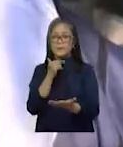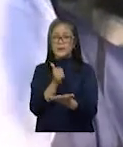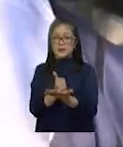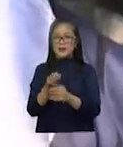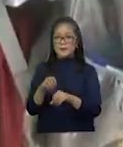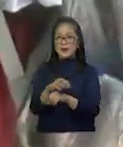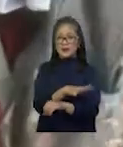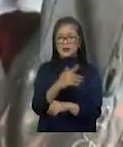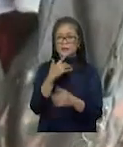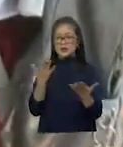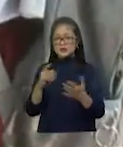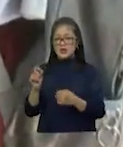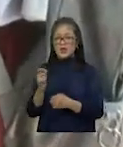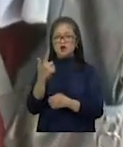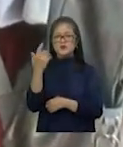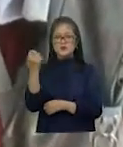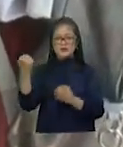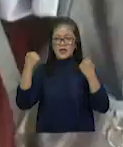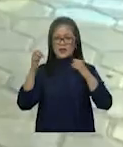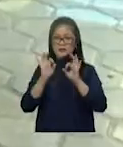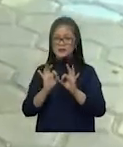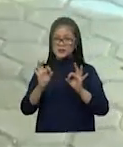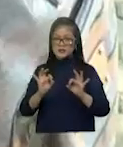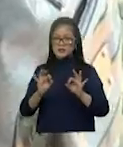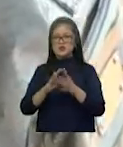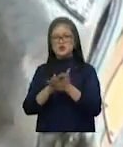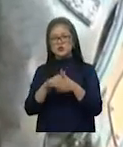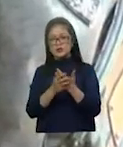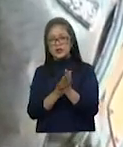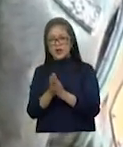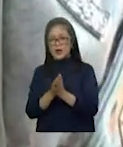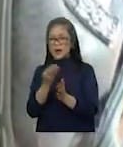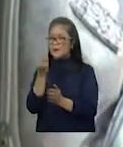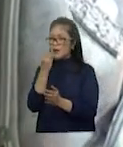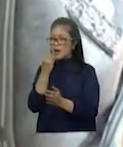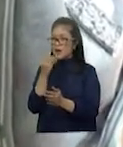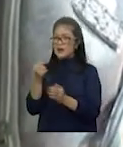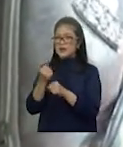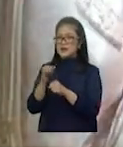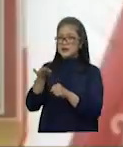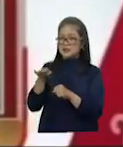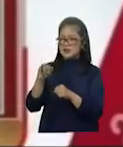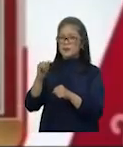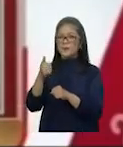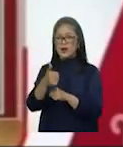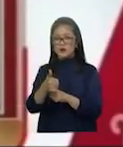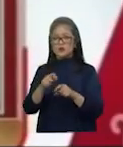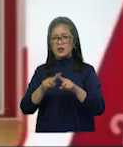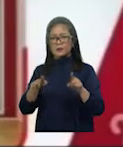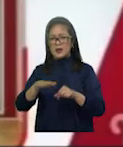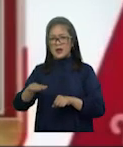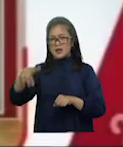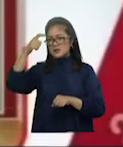hidup bersih dan sehat, selalu mencuci tangan, menggunakan sabun, dan makan makanan bergizi. Sayangnya, ketika sakit, orang tua